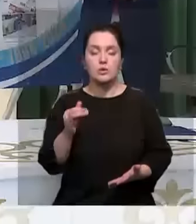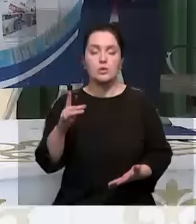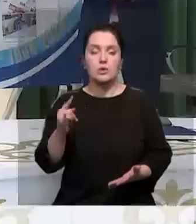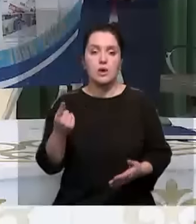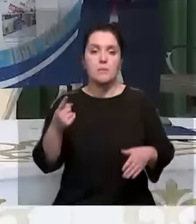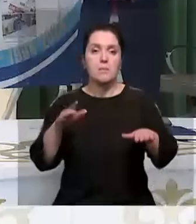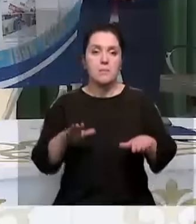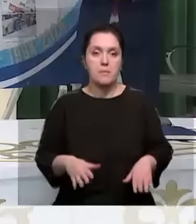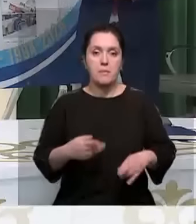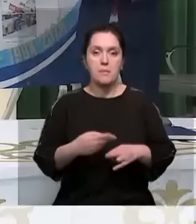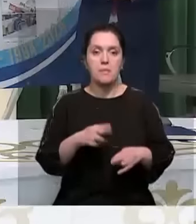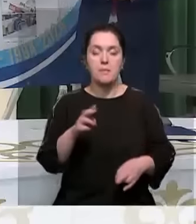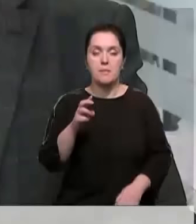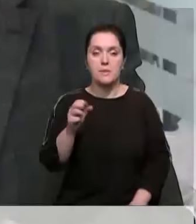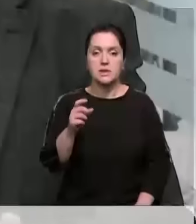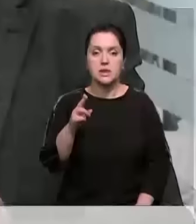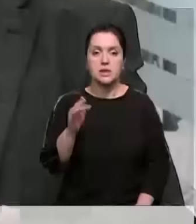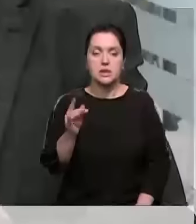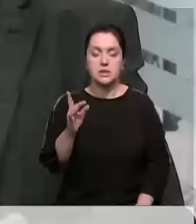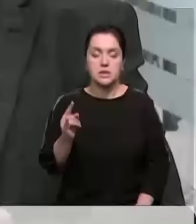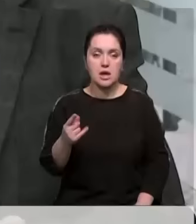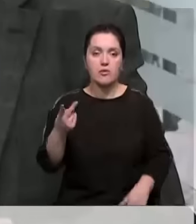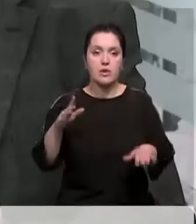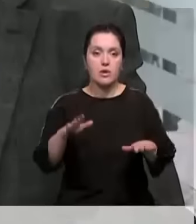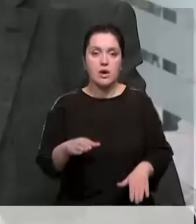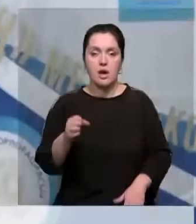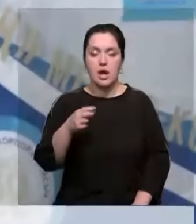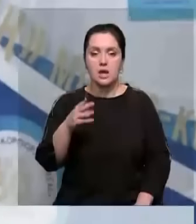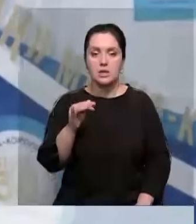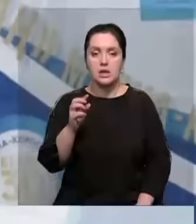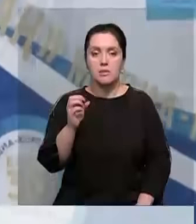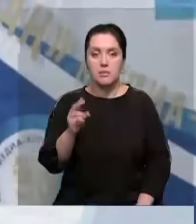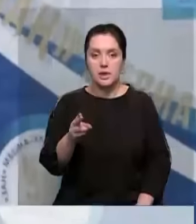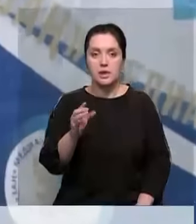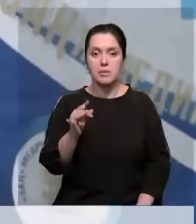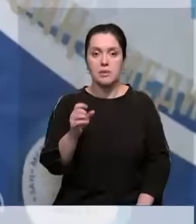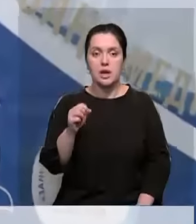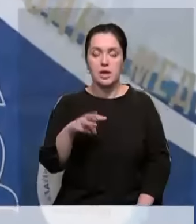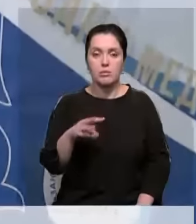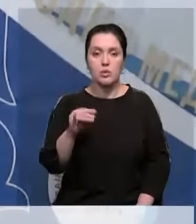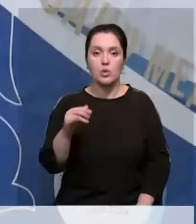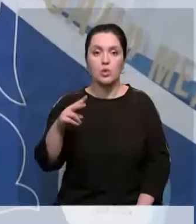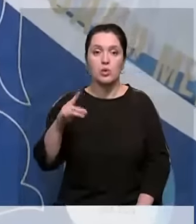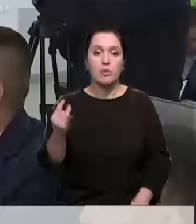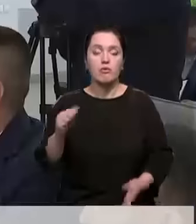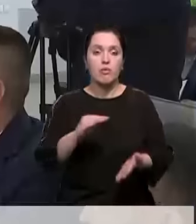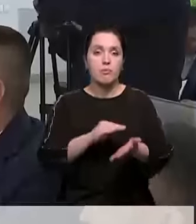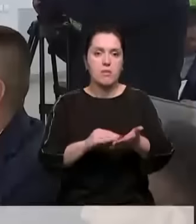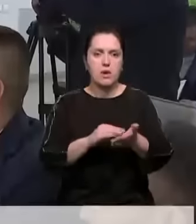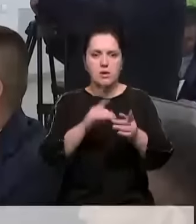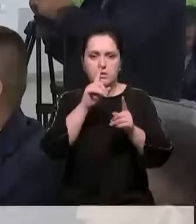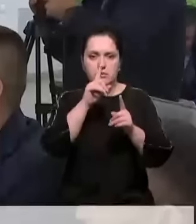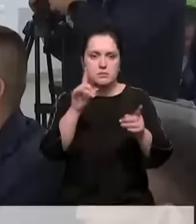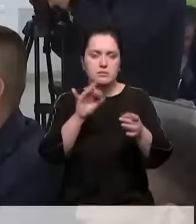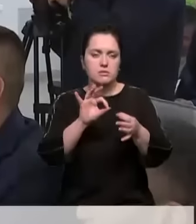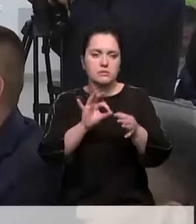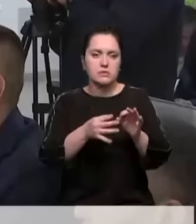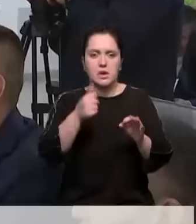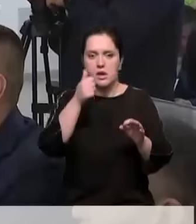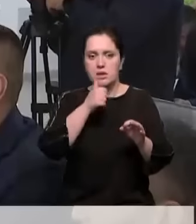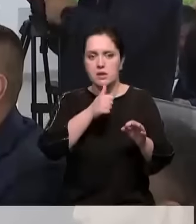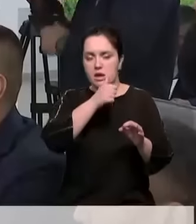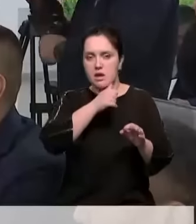Ирина Базаргаликызы. Второе место у Адильбека Ибраимулы. Его произведение, по словам жюри, отличается тонкой интригой и